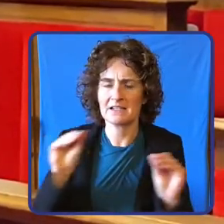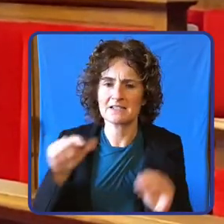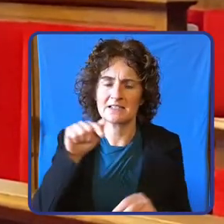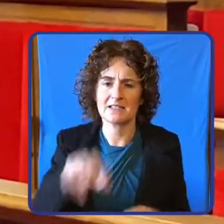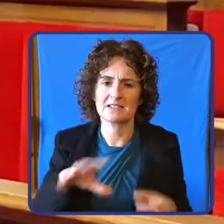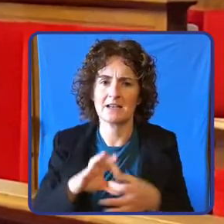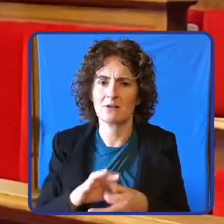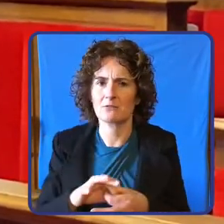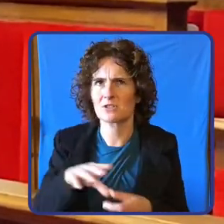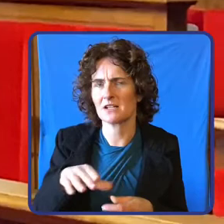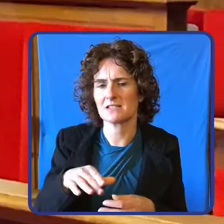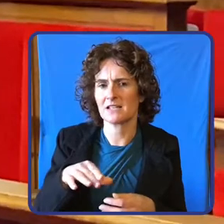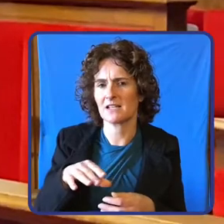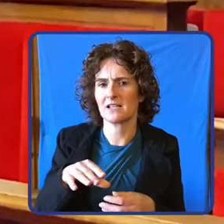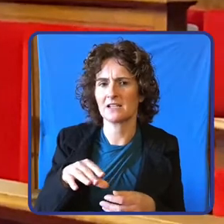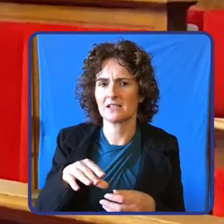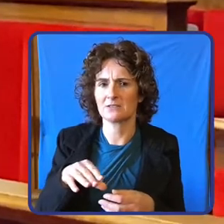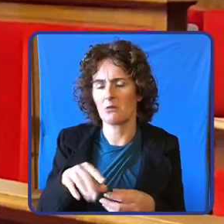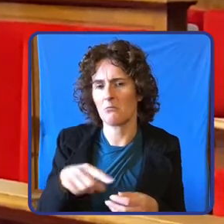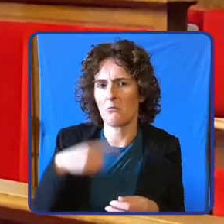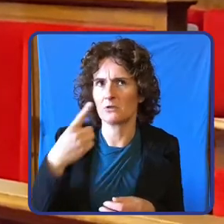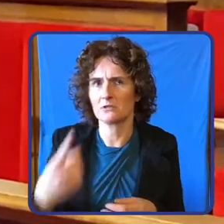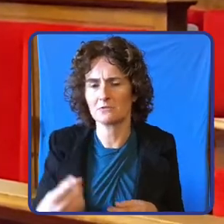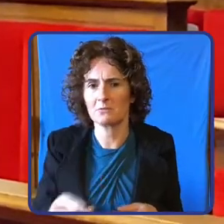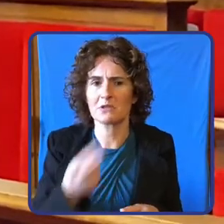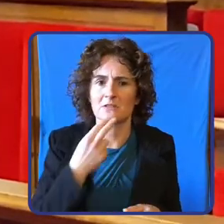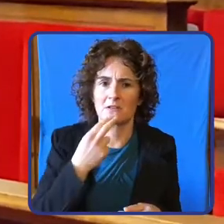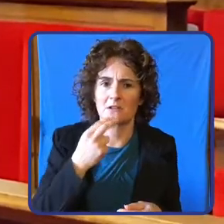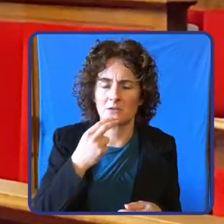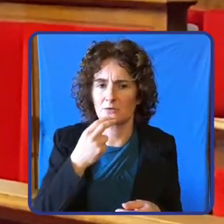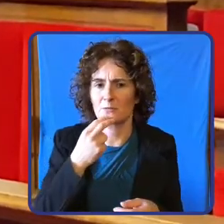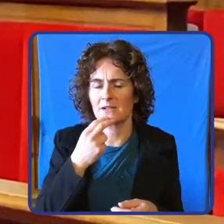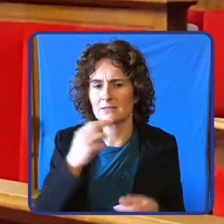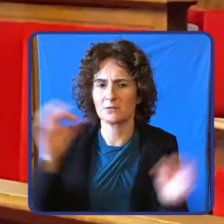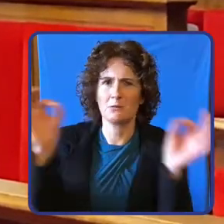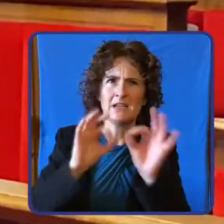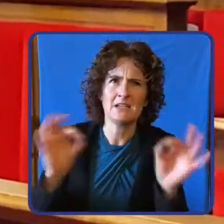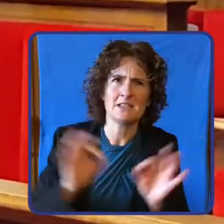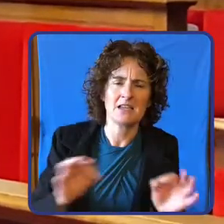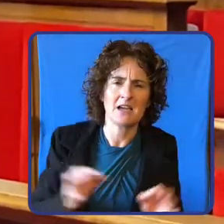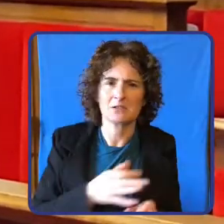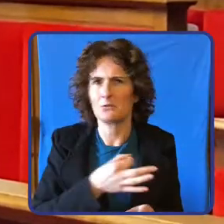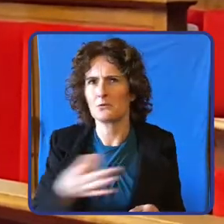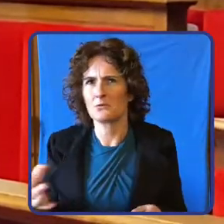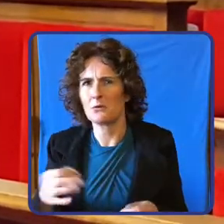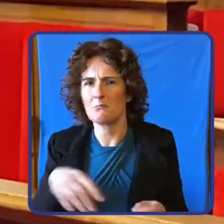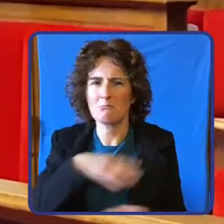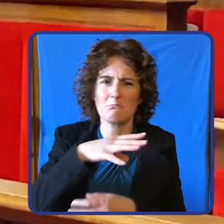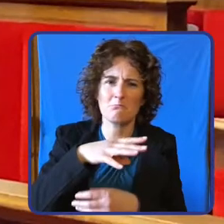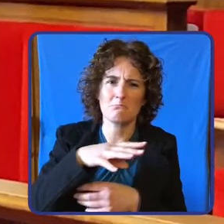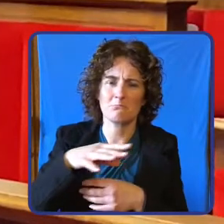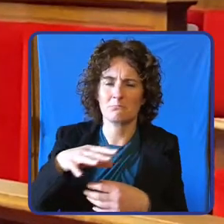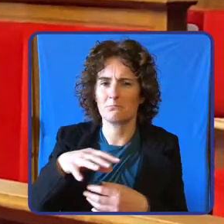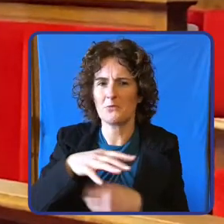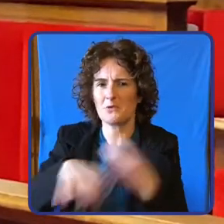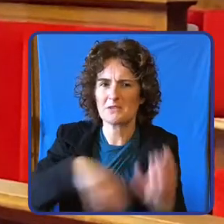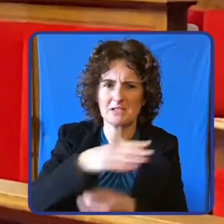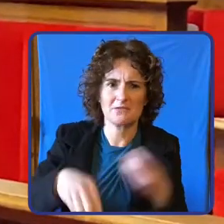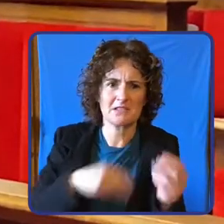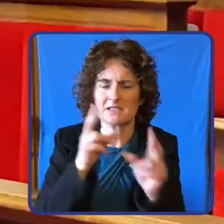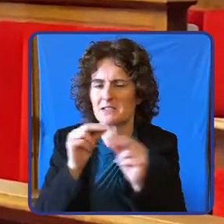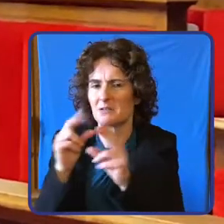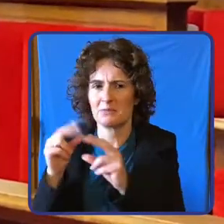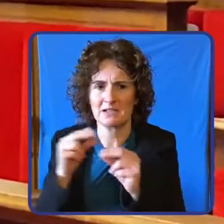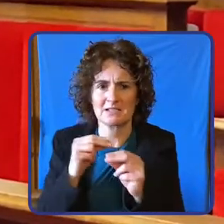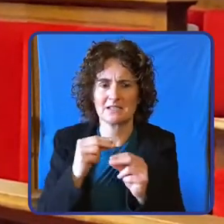hogy ezeket a kirohanásokat, polgármester úr, mikor az akkumulátorgyártók ezzel megint mindenről beszél, akkor miért nem itten képviselőtársam, miért nem tetszik